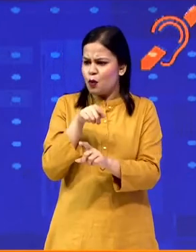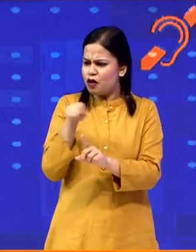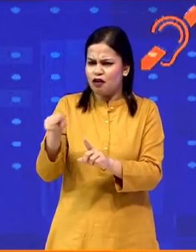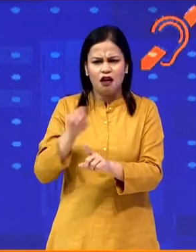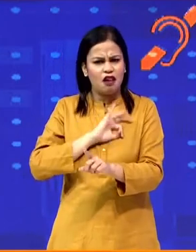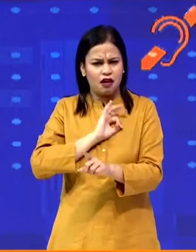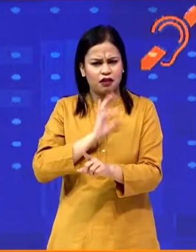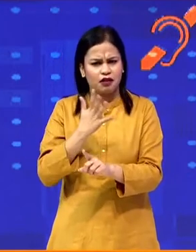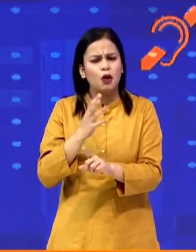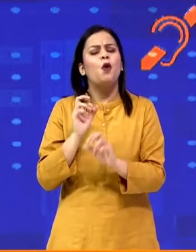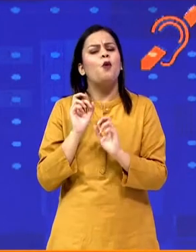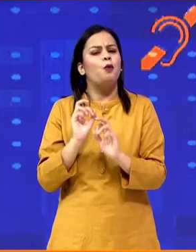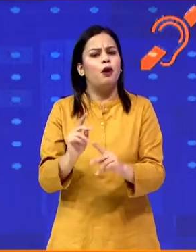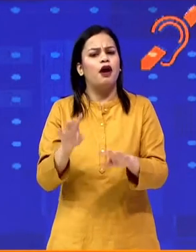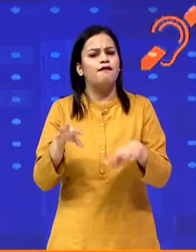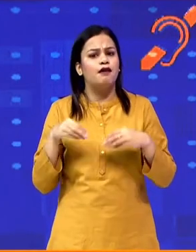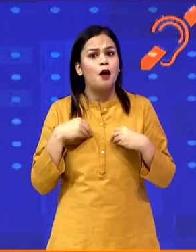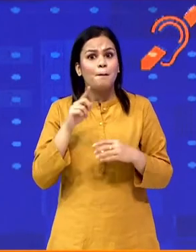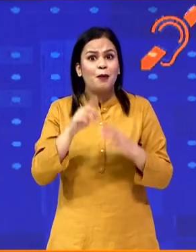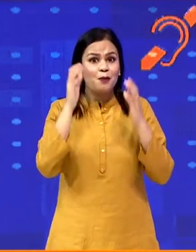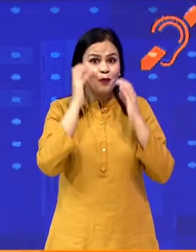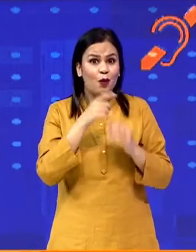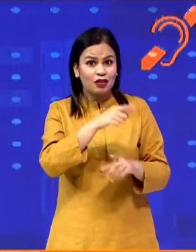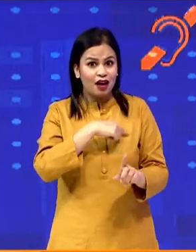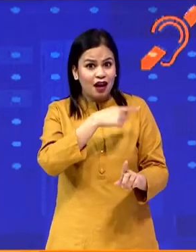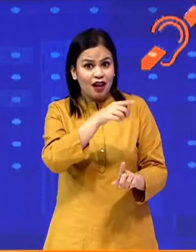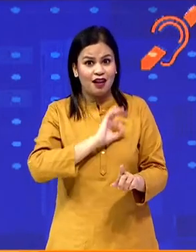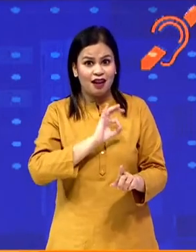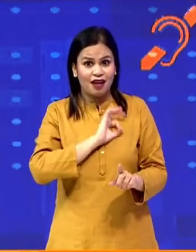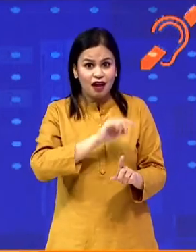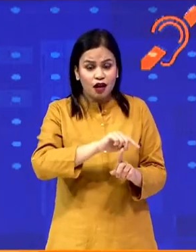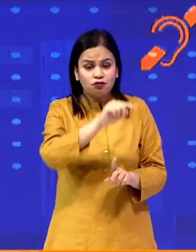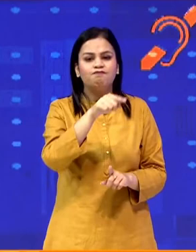कोई बात नहीं मोदी को चाहोगे तो मुश्किल होगी